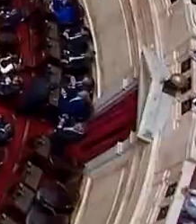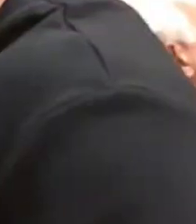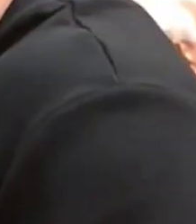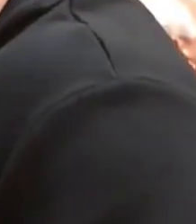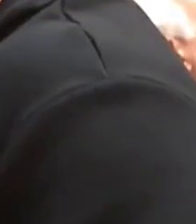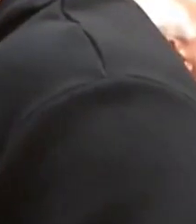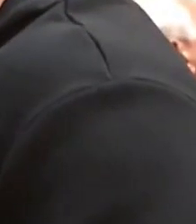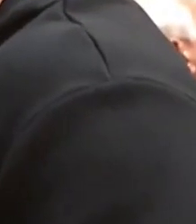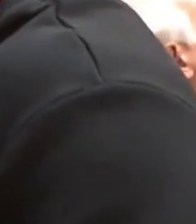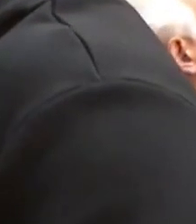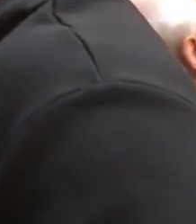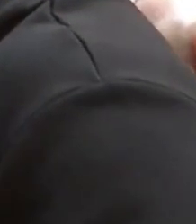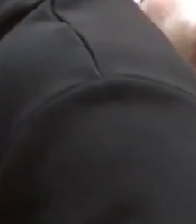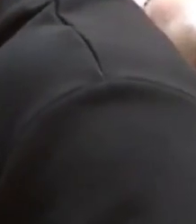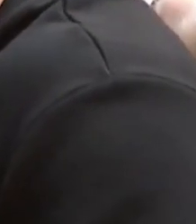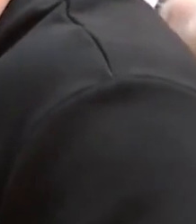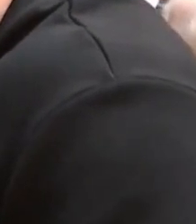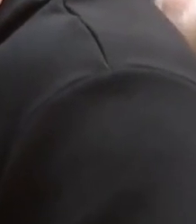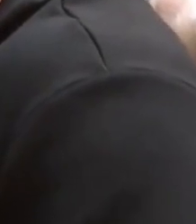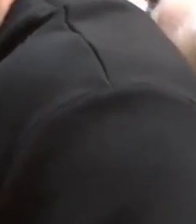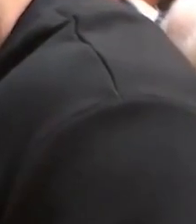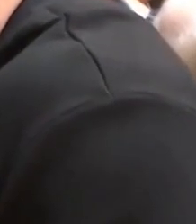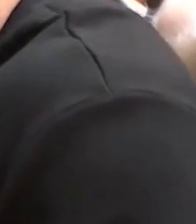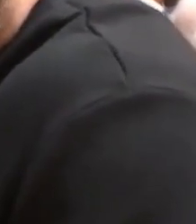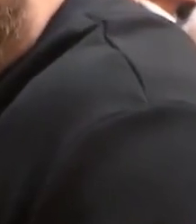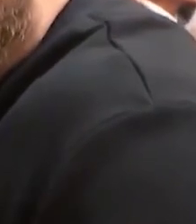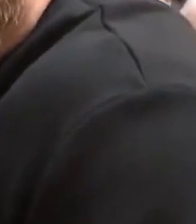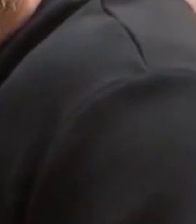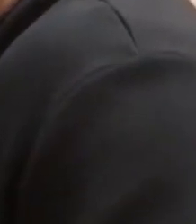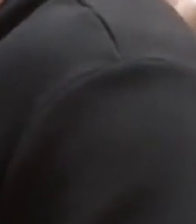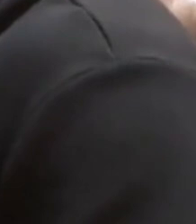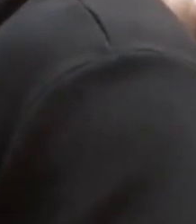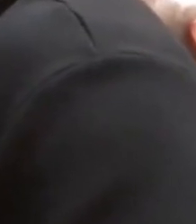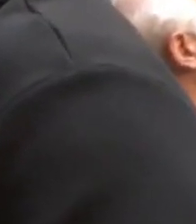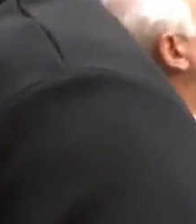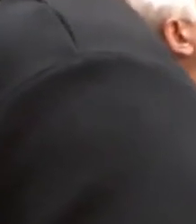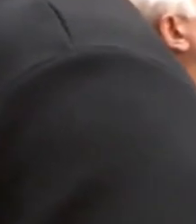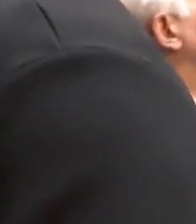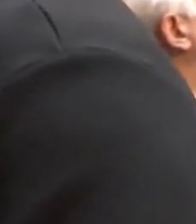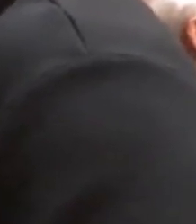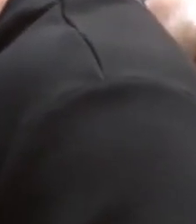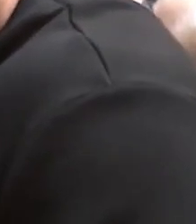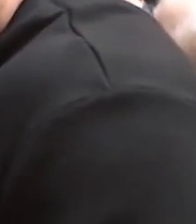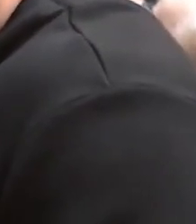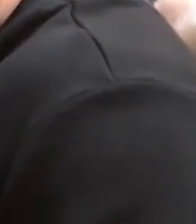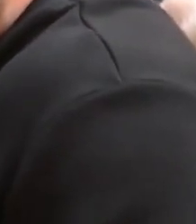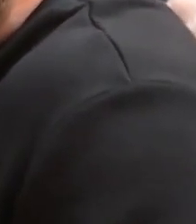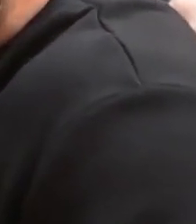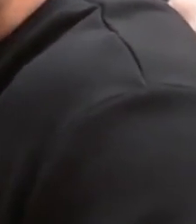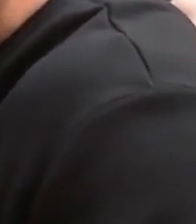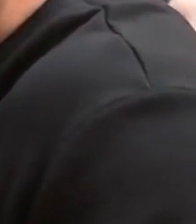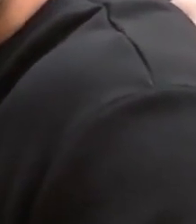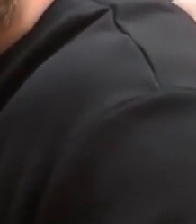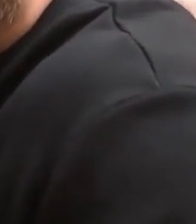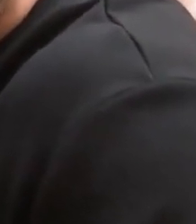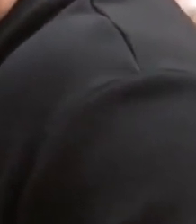Banca Centrale accusata di essere responsabile dell'inflazione che da mesi oscilla intorno al 140% alla cerimonia